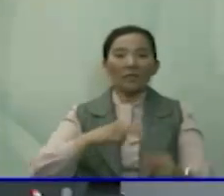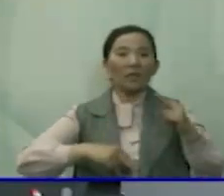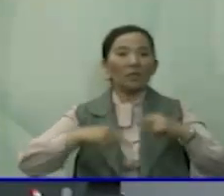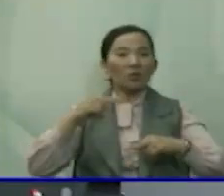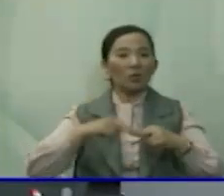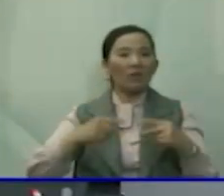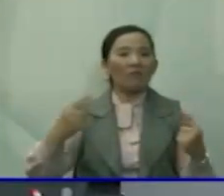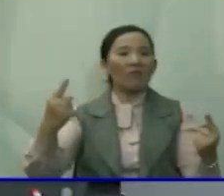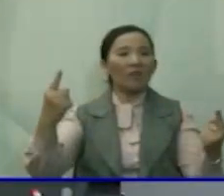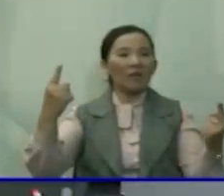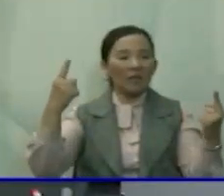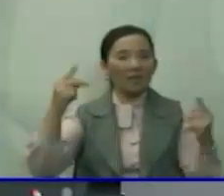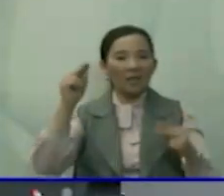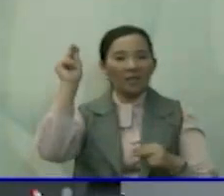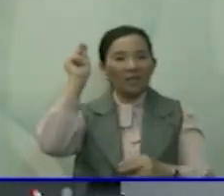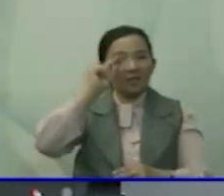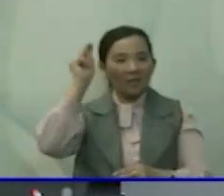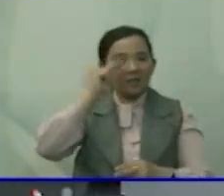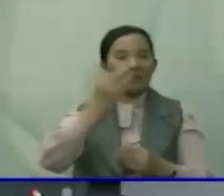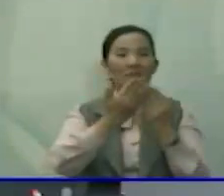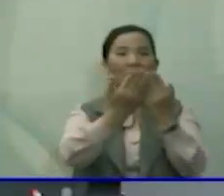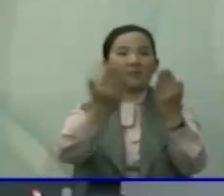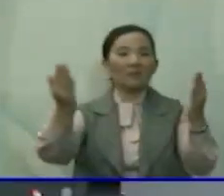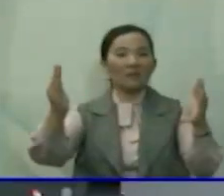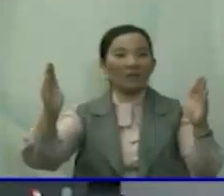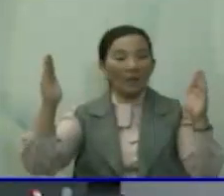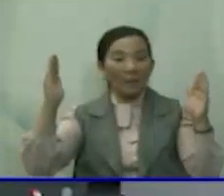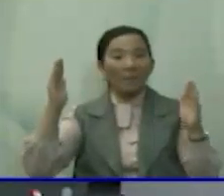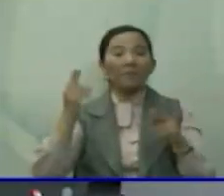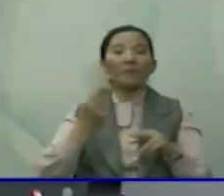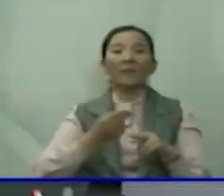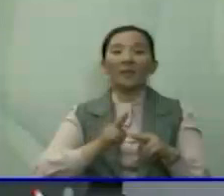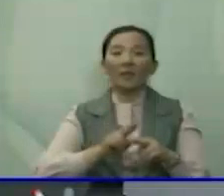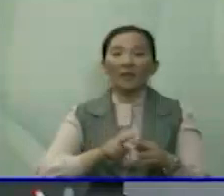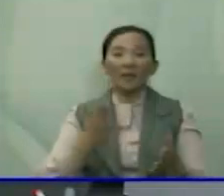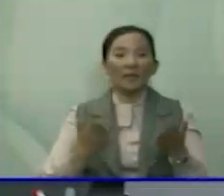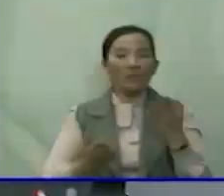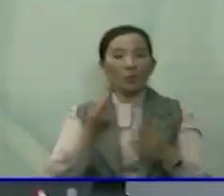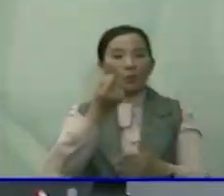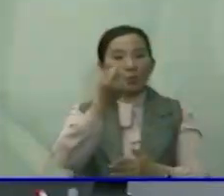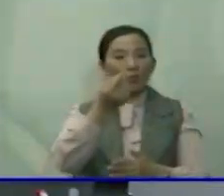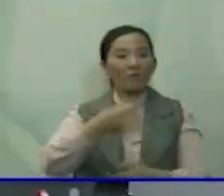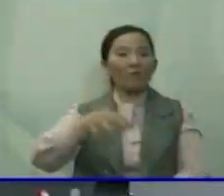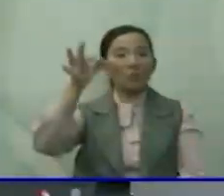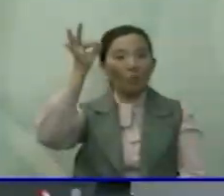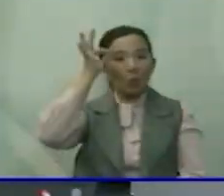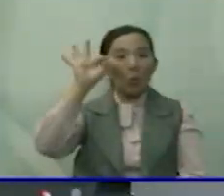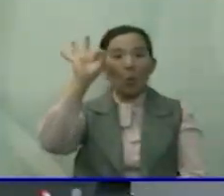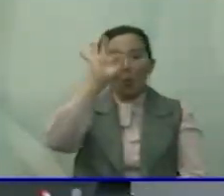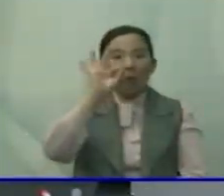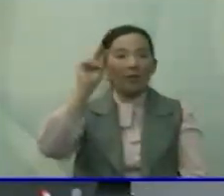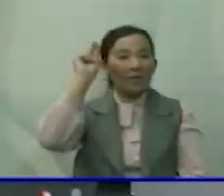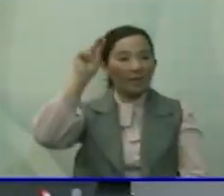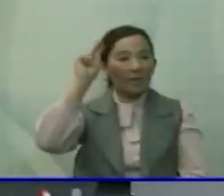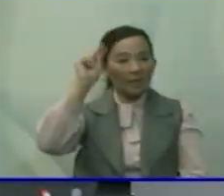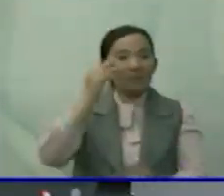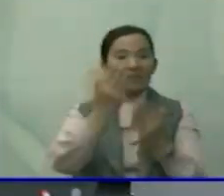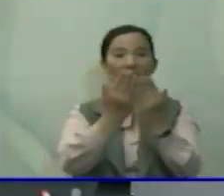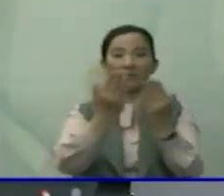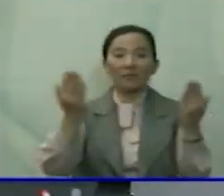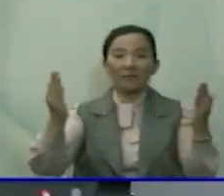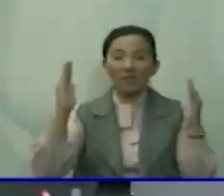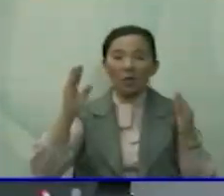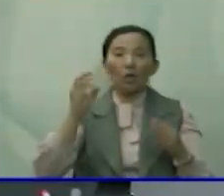стена если мы с вами чуть чуть вспомним о китайской стене то